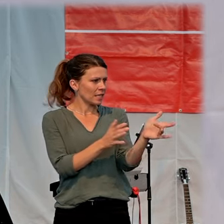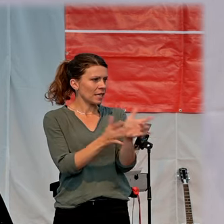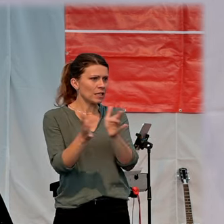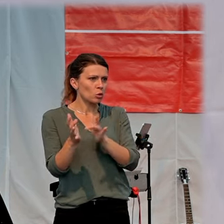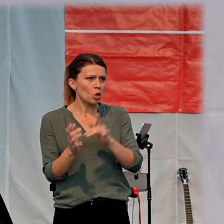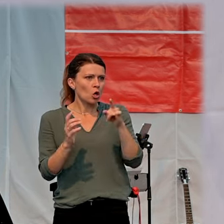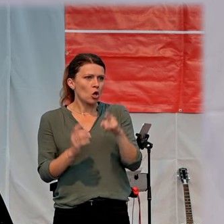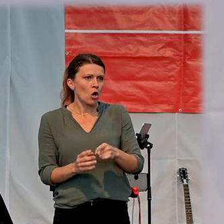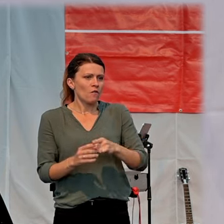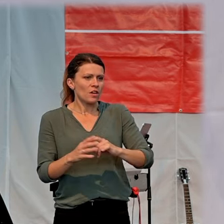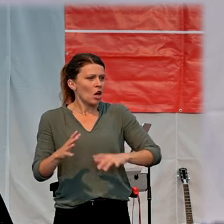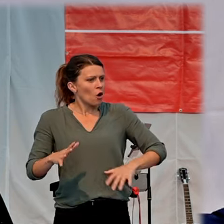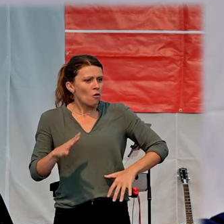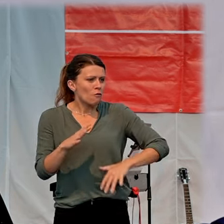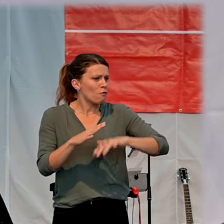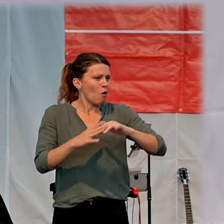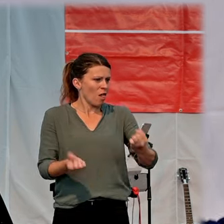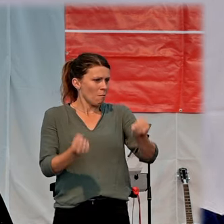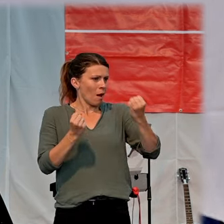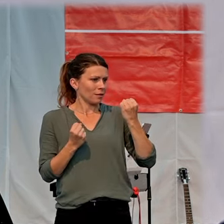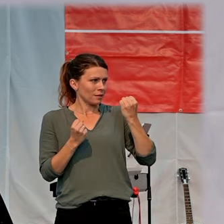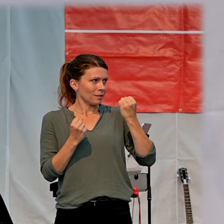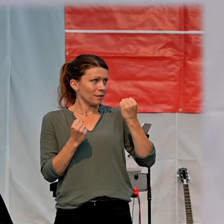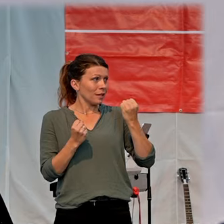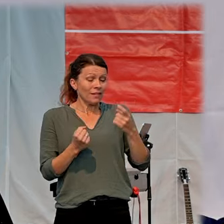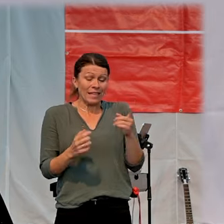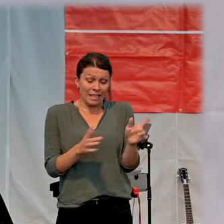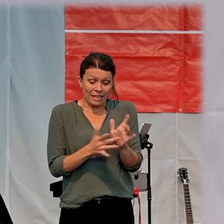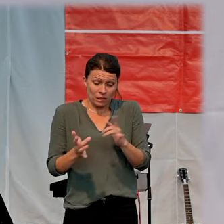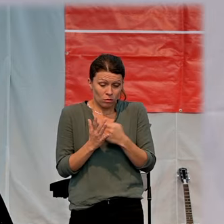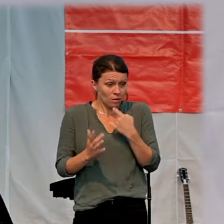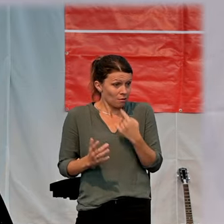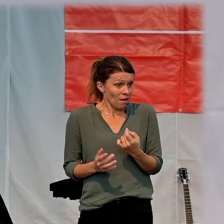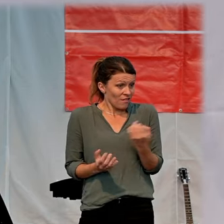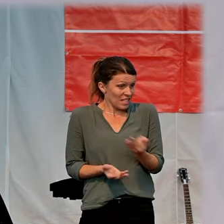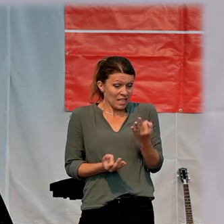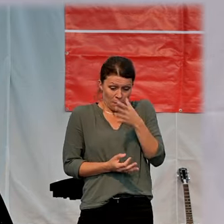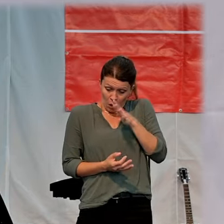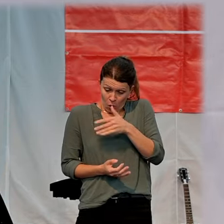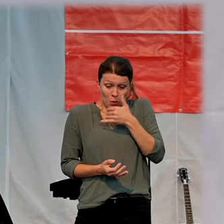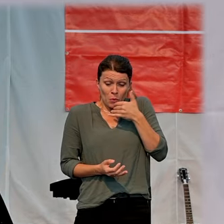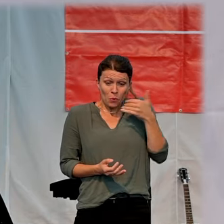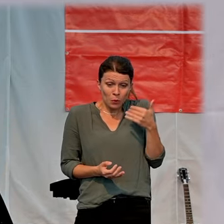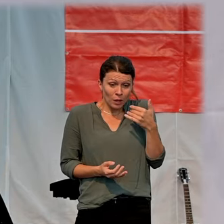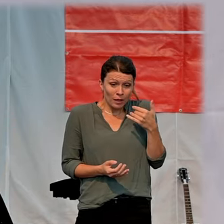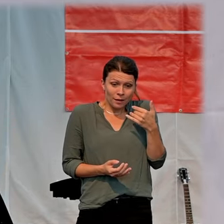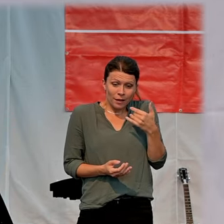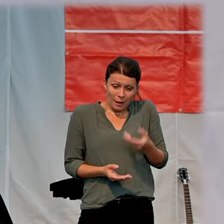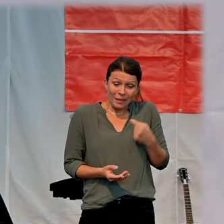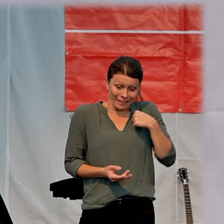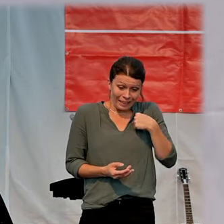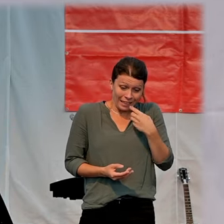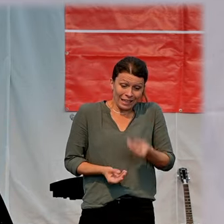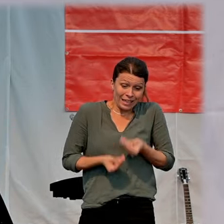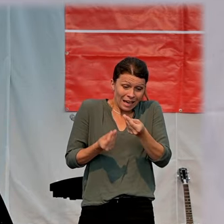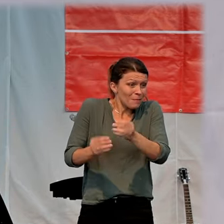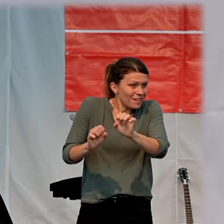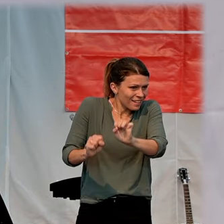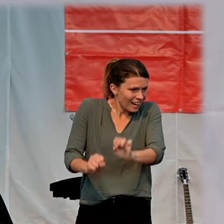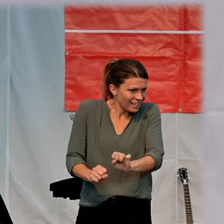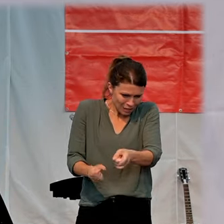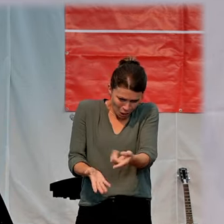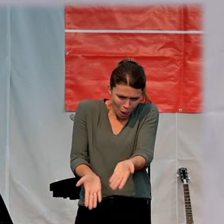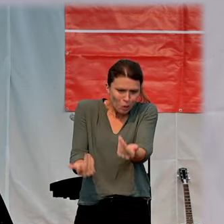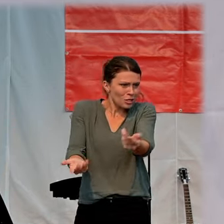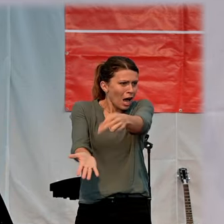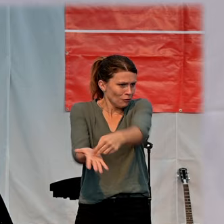6. Silber und Gold besitze ich nicht, was ich aber habe, das gebe ich dir im Namen des Nazareas. Geh umher. Mit Jesus Christus ist